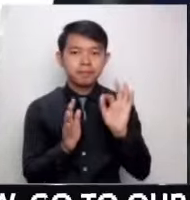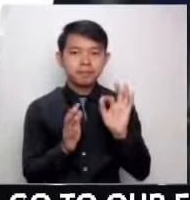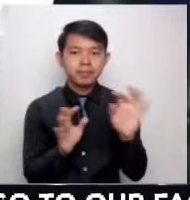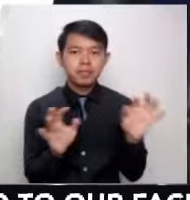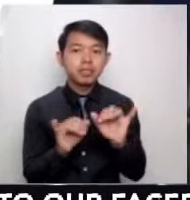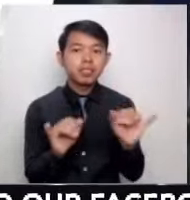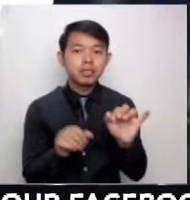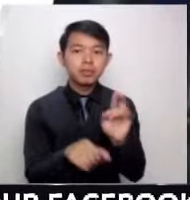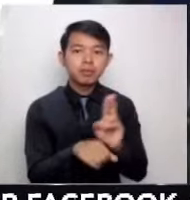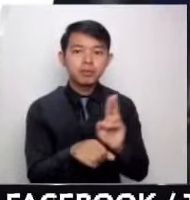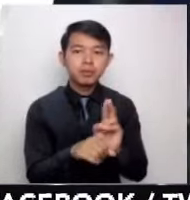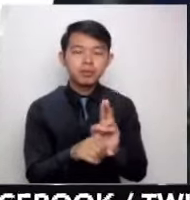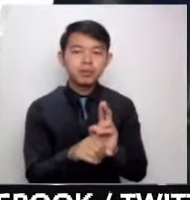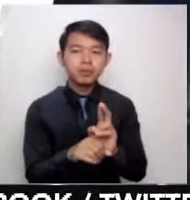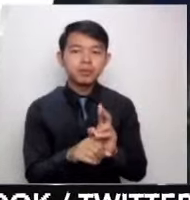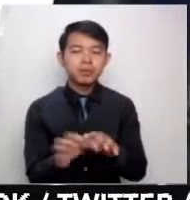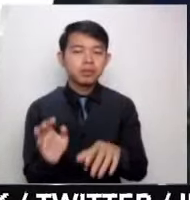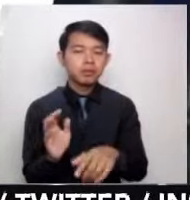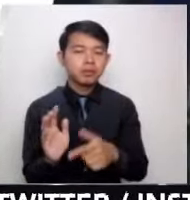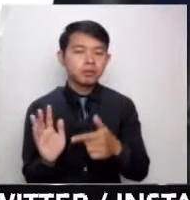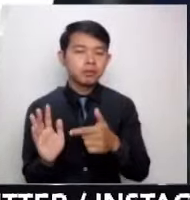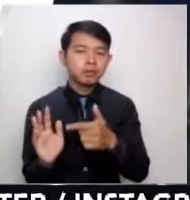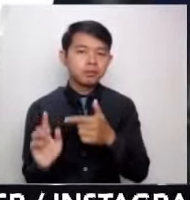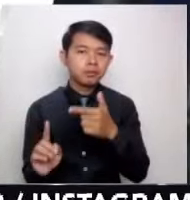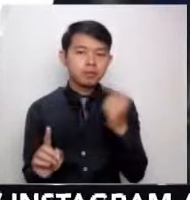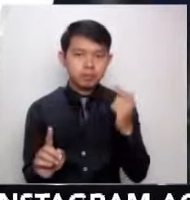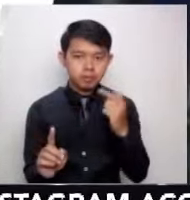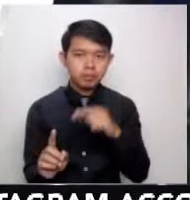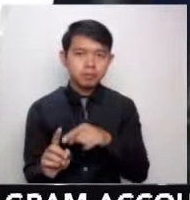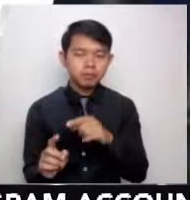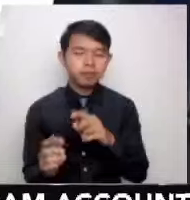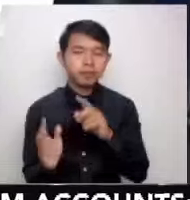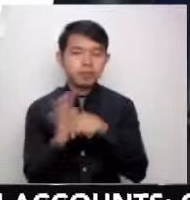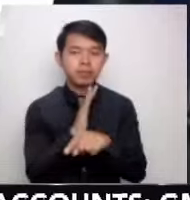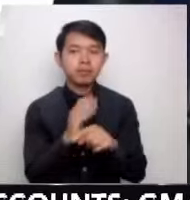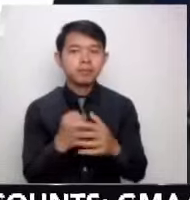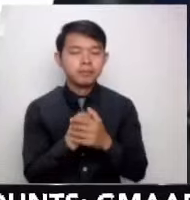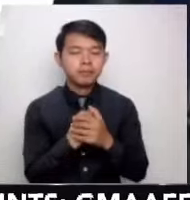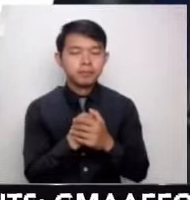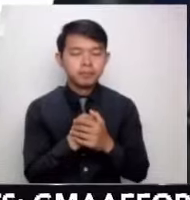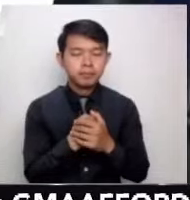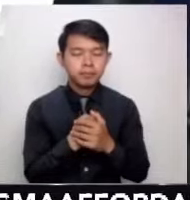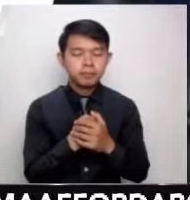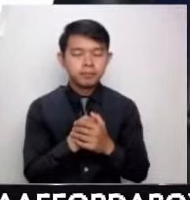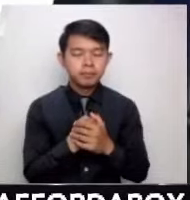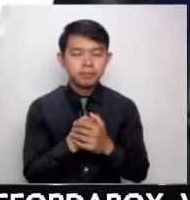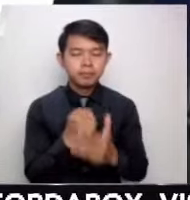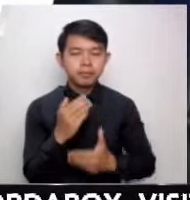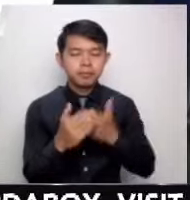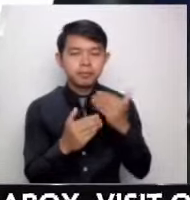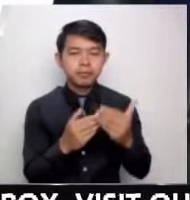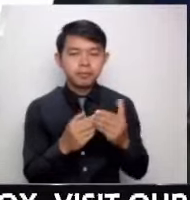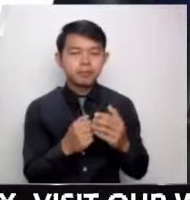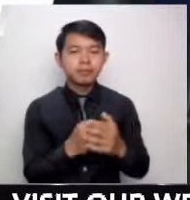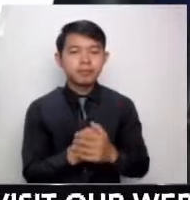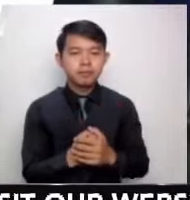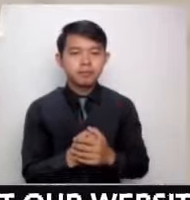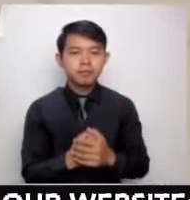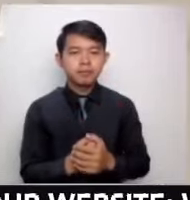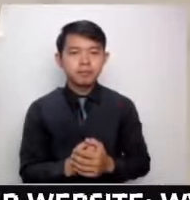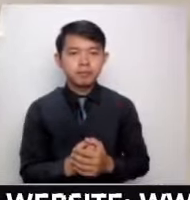sa Soko, and empty cartridges na caliber 40